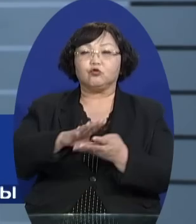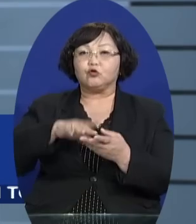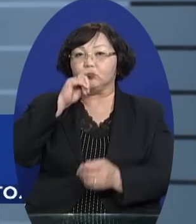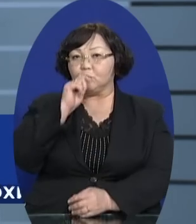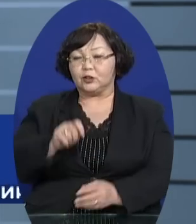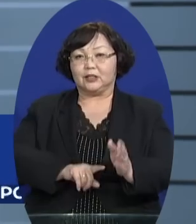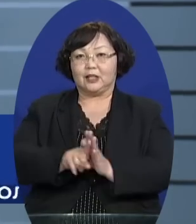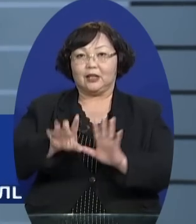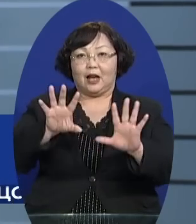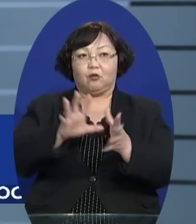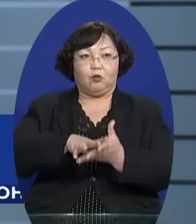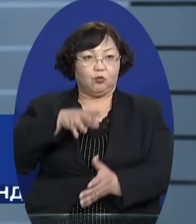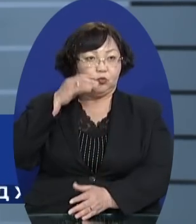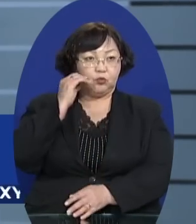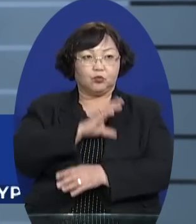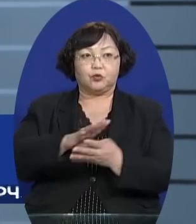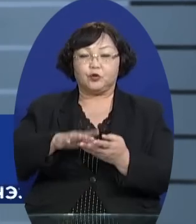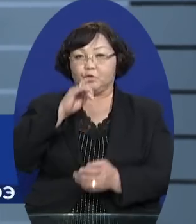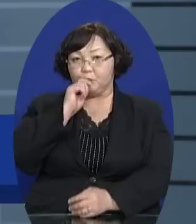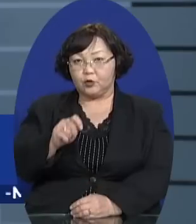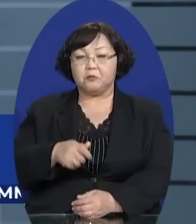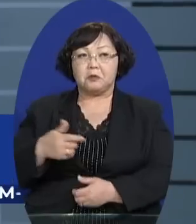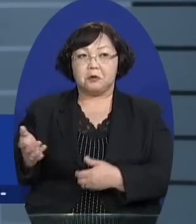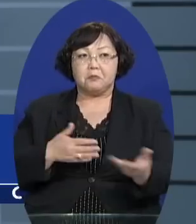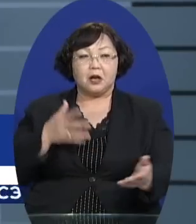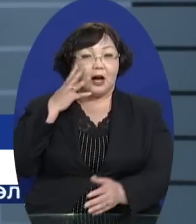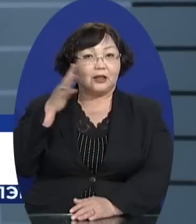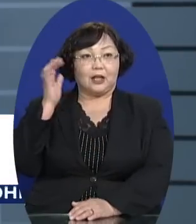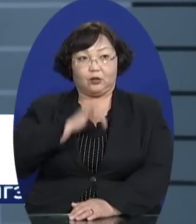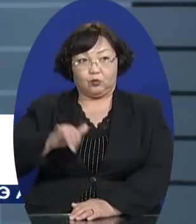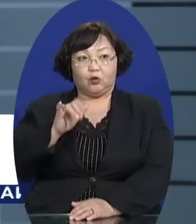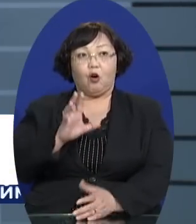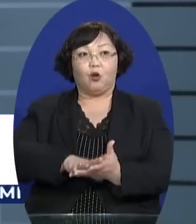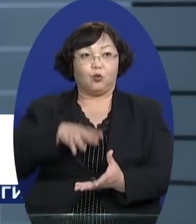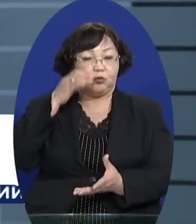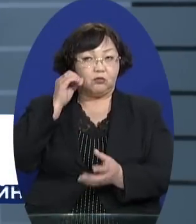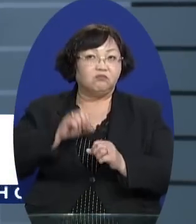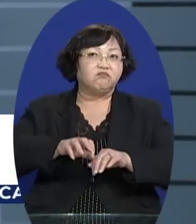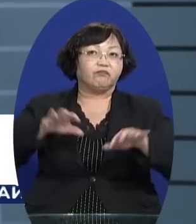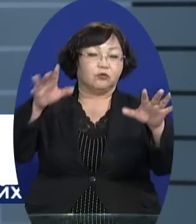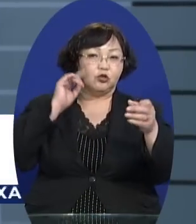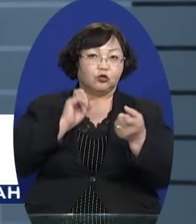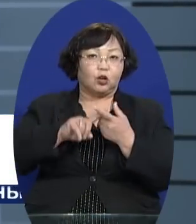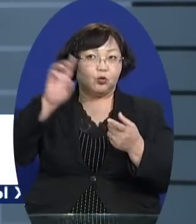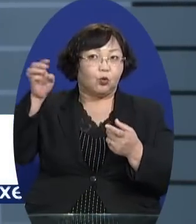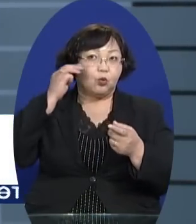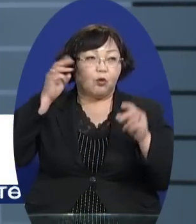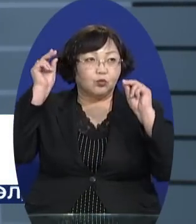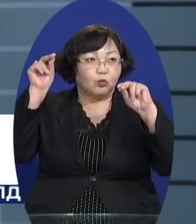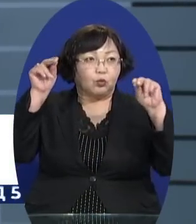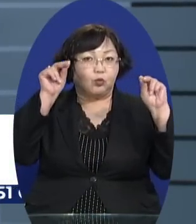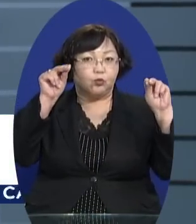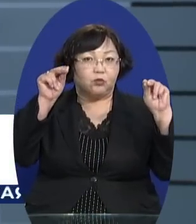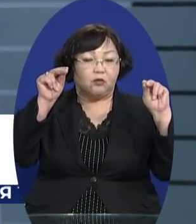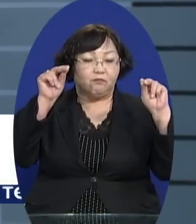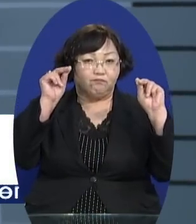бид 10 оюутныг бол тий сургалтын тэтгэлгээр урамшуулсан бол гадаад улсуудад тий оюутнуудыг суралцуулах, тэндээс туршлага судлуулах, эргээд